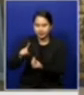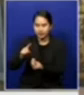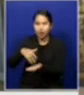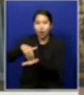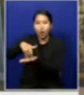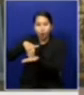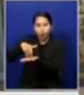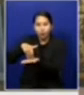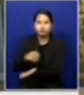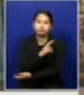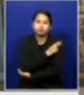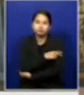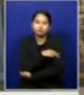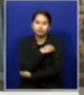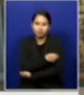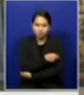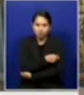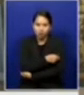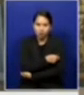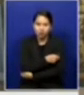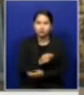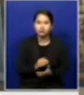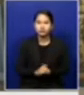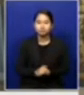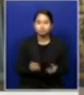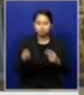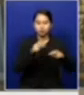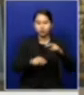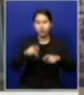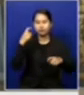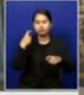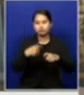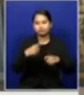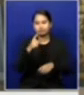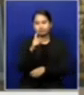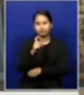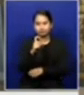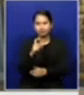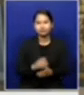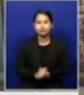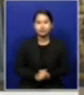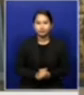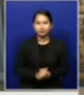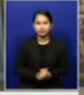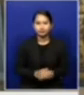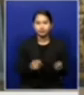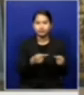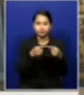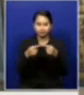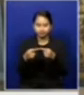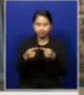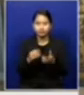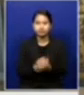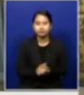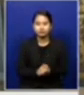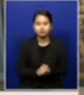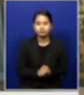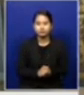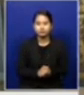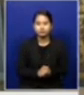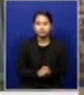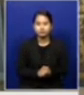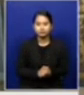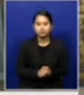พทย์ก็จะควบคุมโรคไม่ได้นะครับต่อไปเลยครับผมกราบเรียนว่